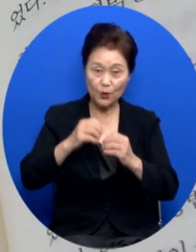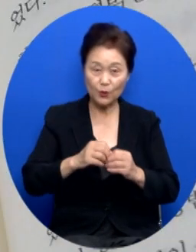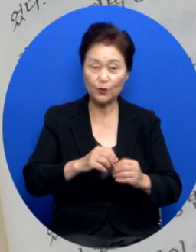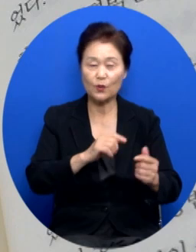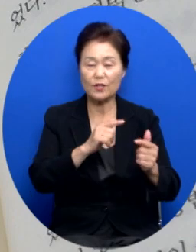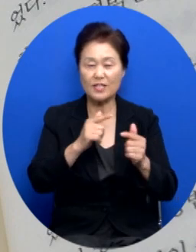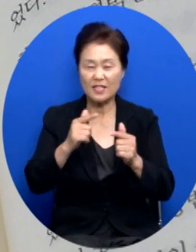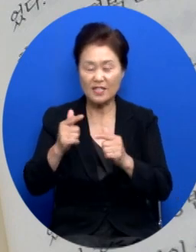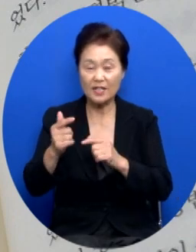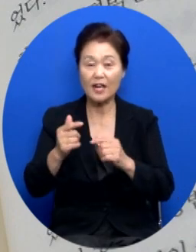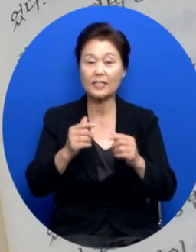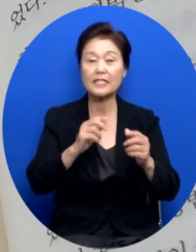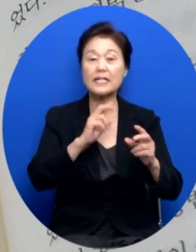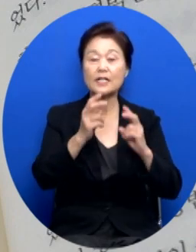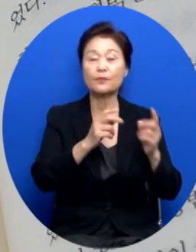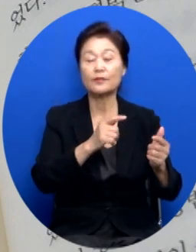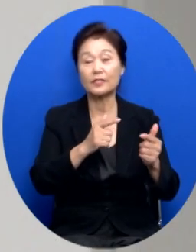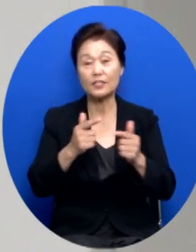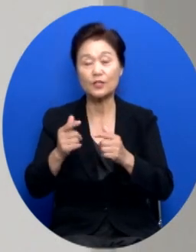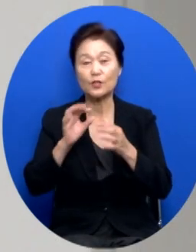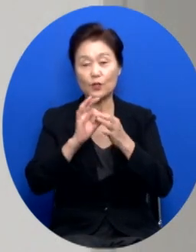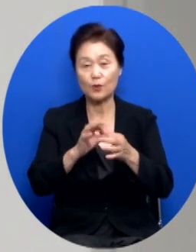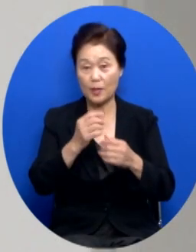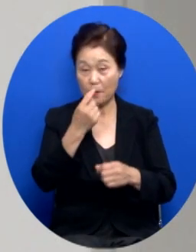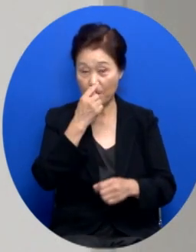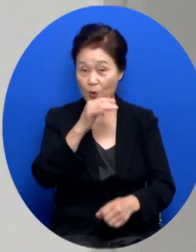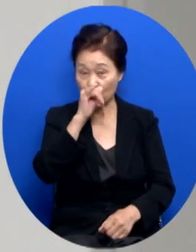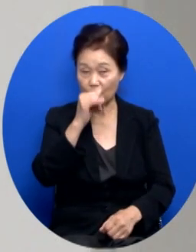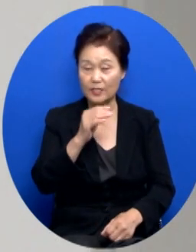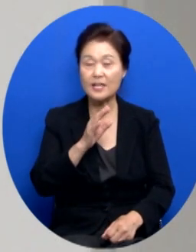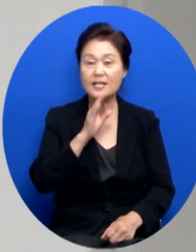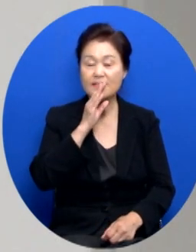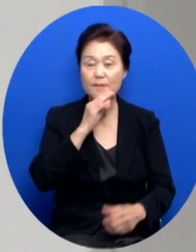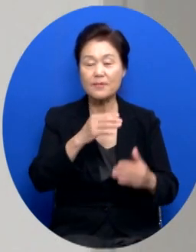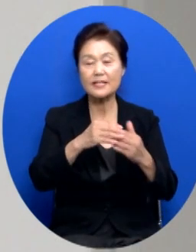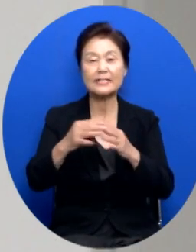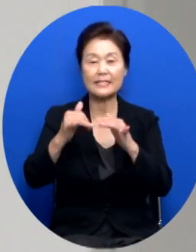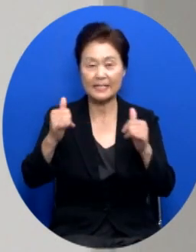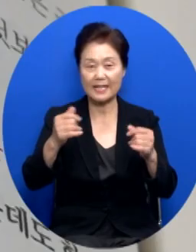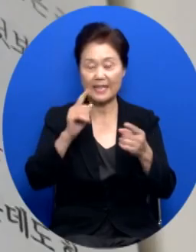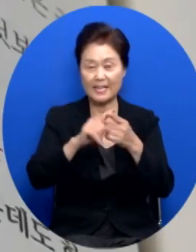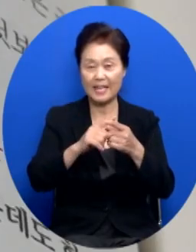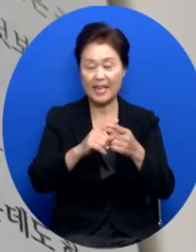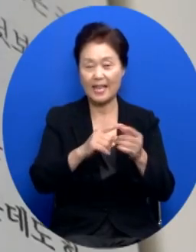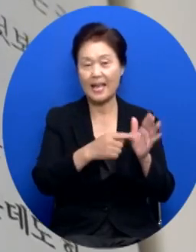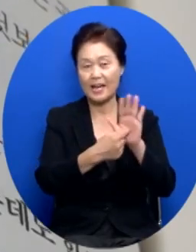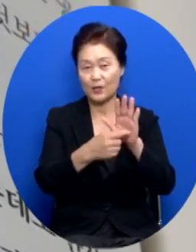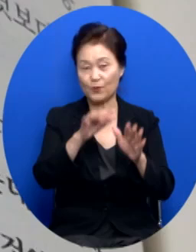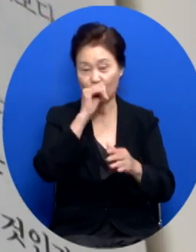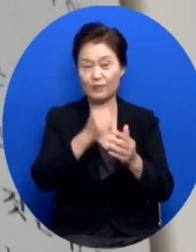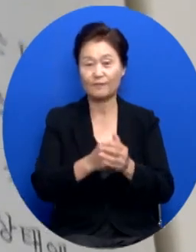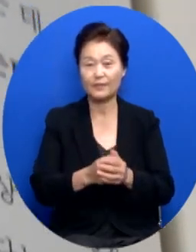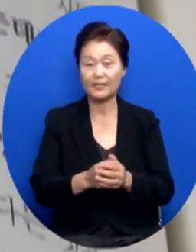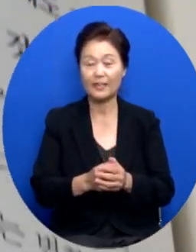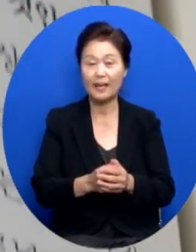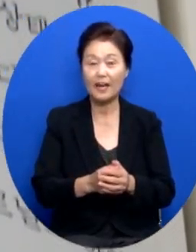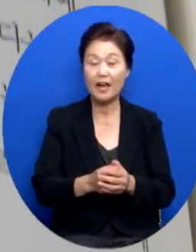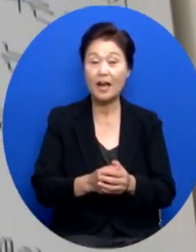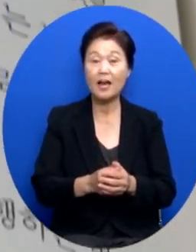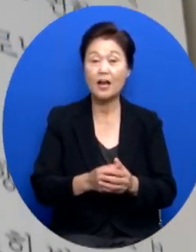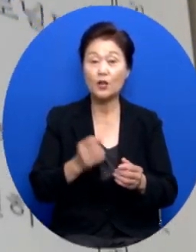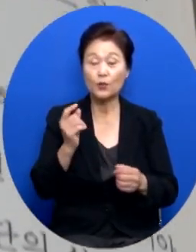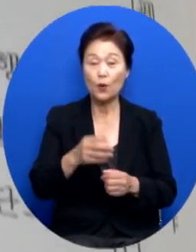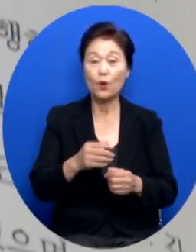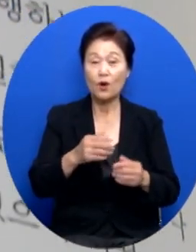배울 수 있는 교회 혁신 방안과 참된 리더의 자질을 제시합니다. 저자의 혁신적인 사역 방안, 그리고